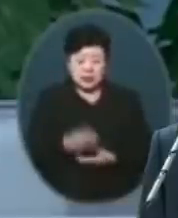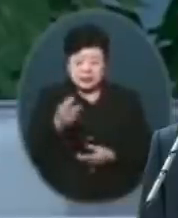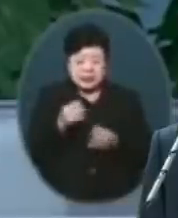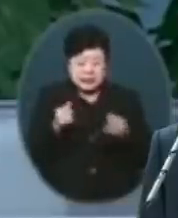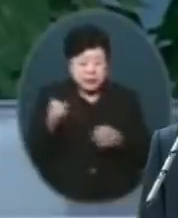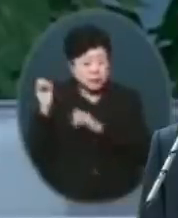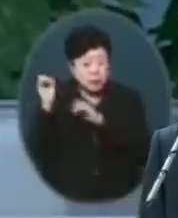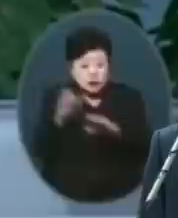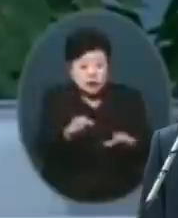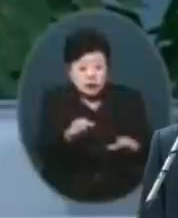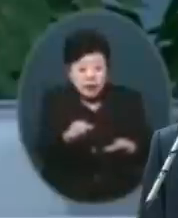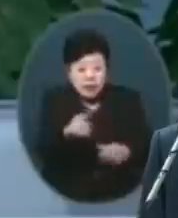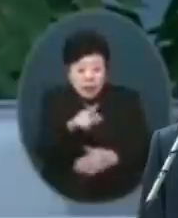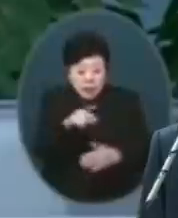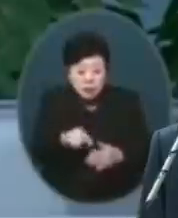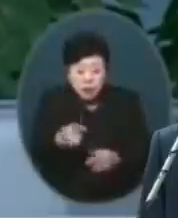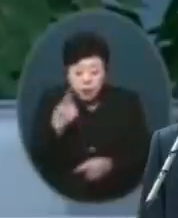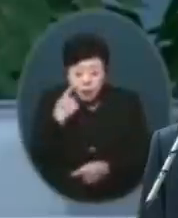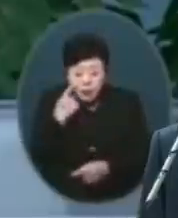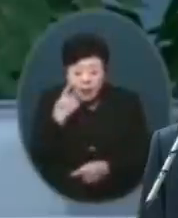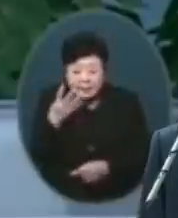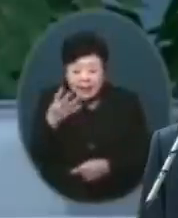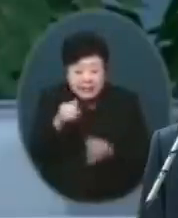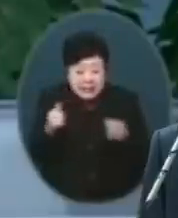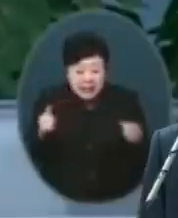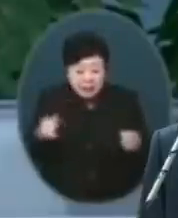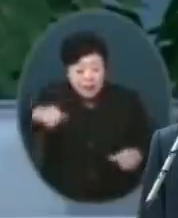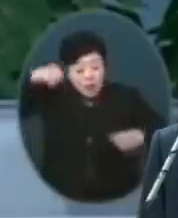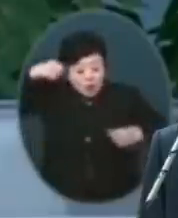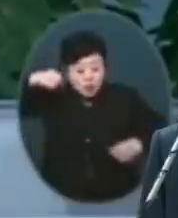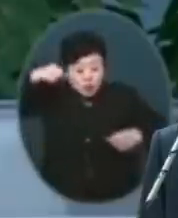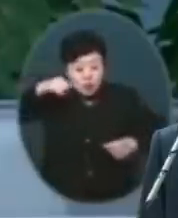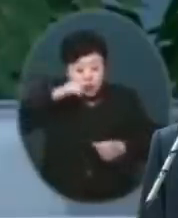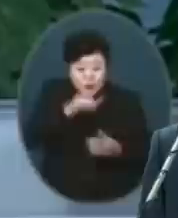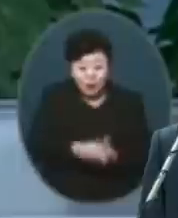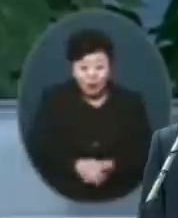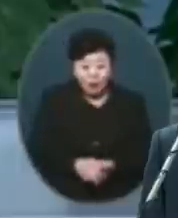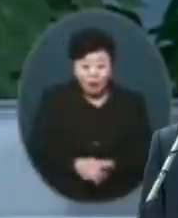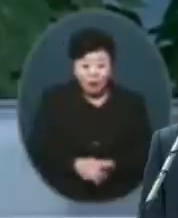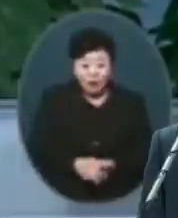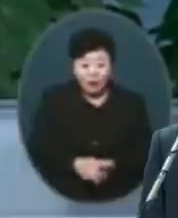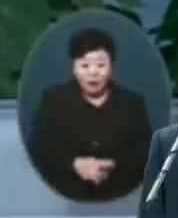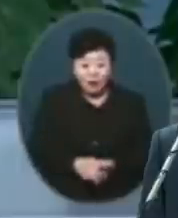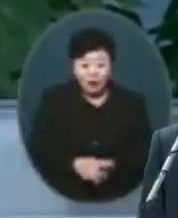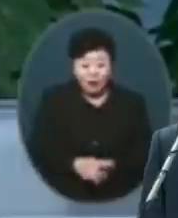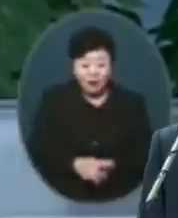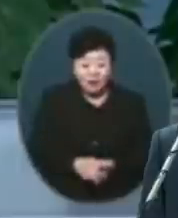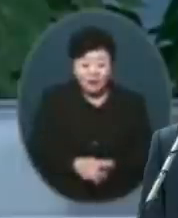사람을 던져넣는데 가만히 보니까 네 사람이 춤을 추고 있습니다.